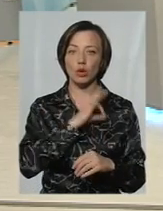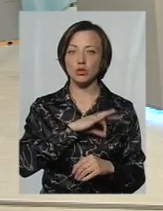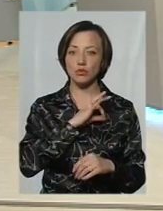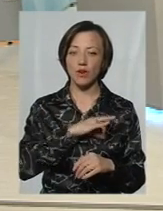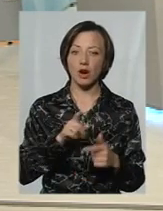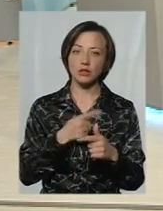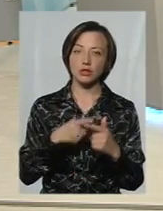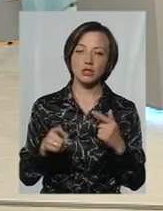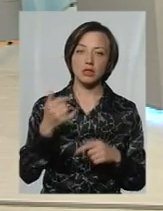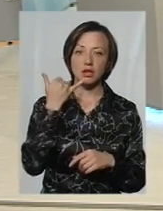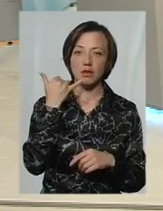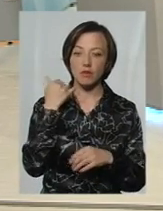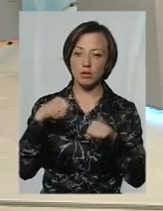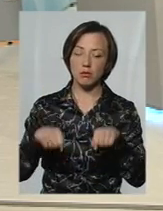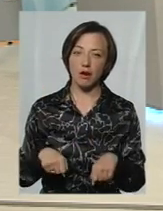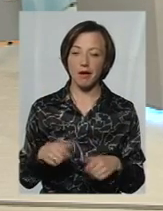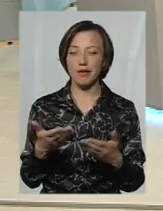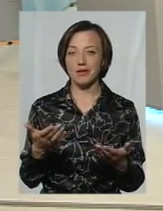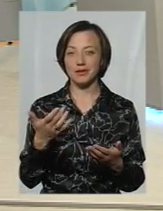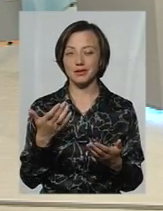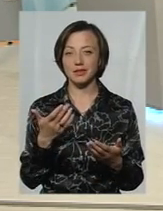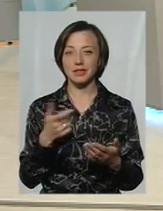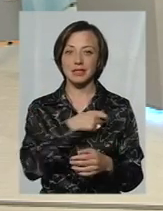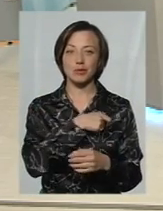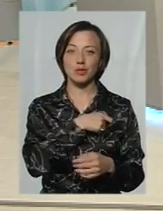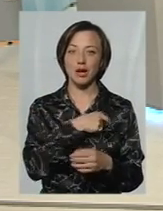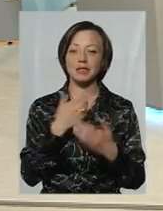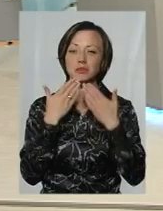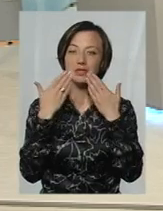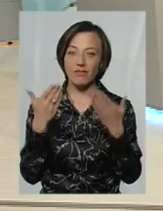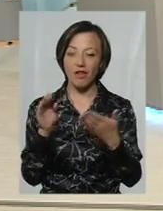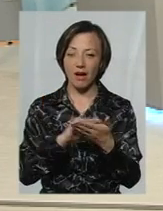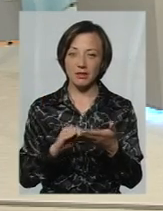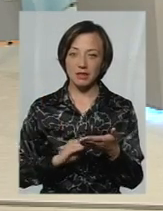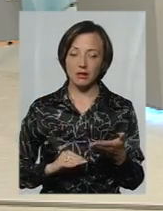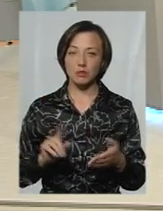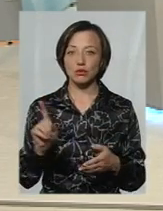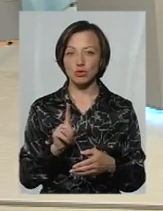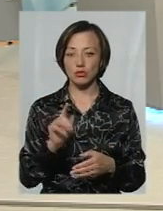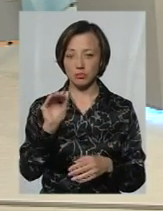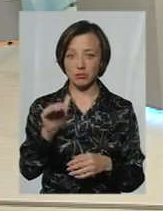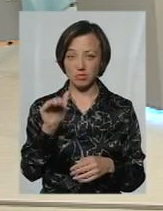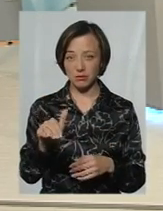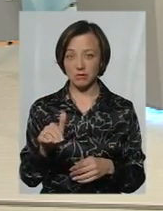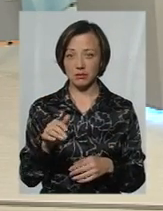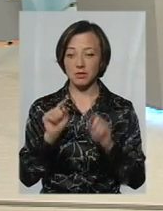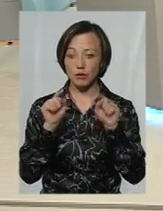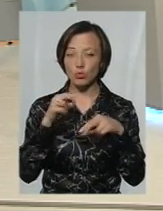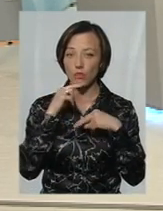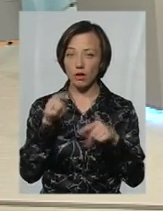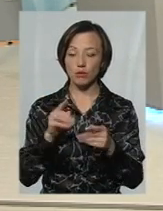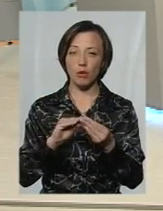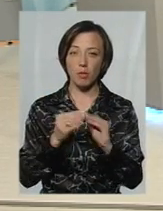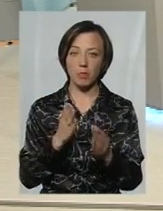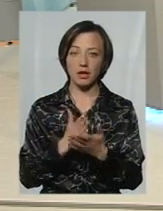користуватися чи то телефонним правом, чи то депутатським просто зверненням для того, що, аго, шановні, зверніть увагу, тут є